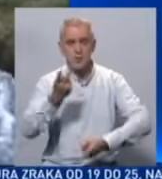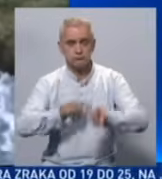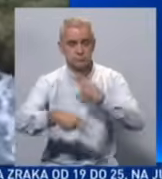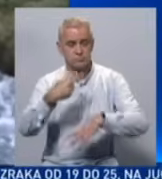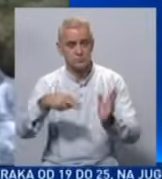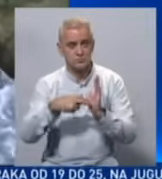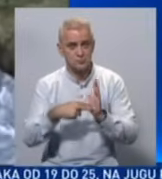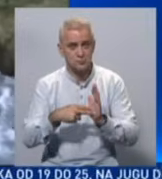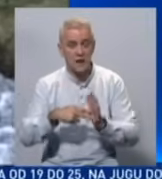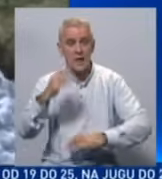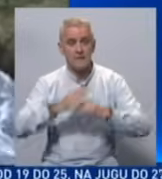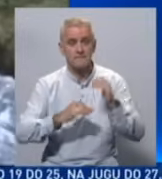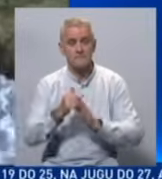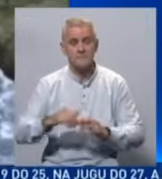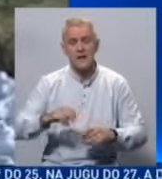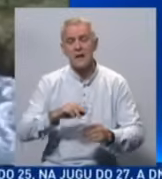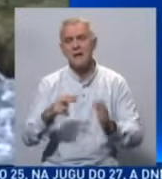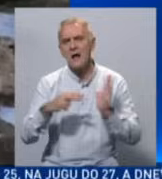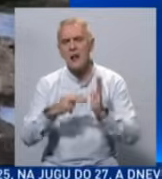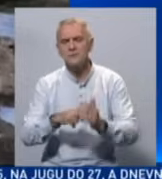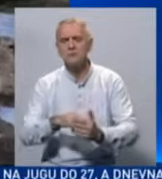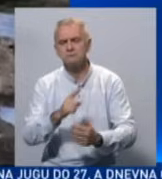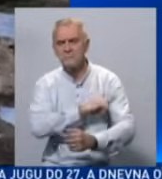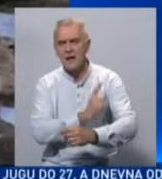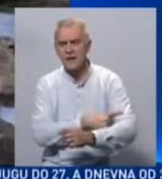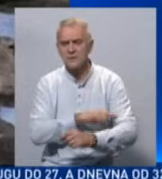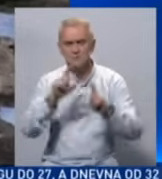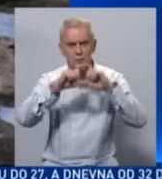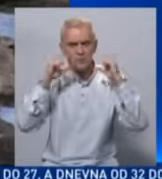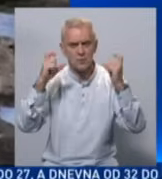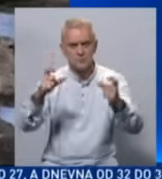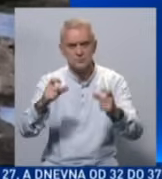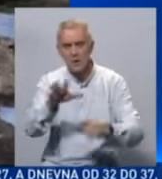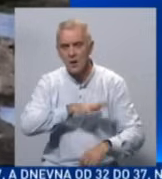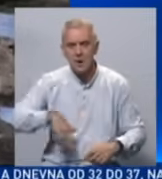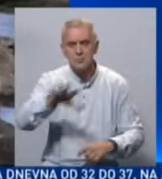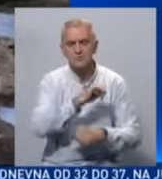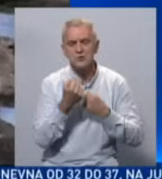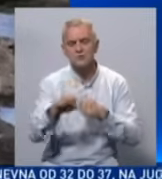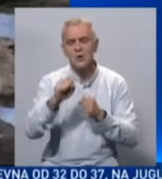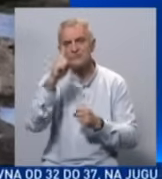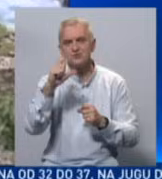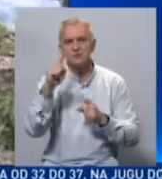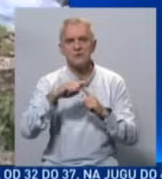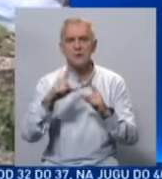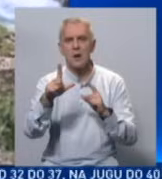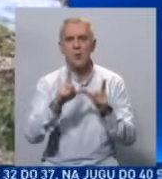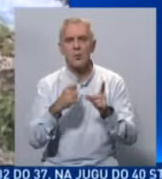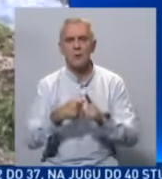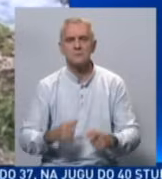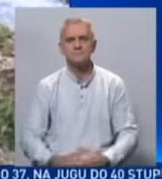energije izgradnjom elektroenergetskih objekata fotonaponskih elektrana na području Stoce i Čitluka.